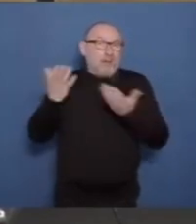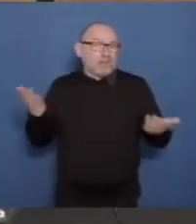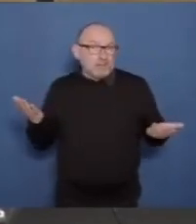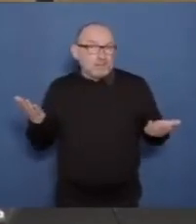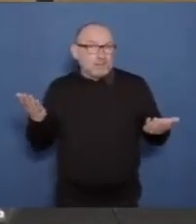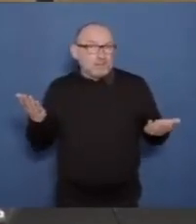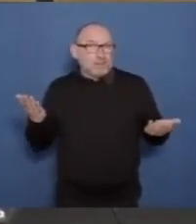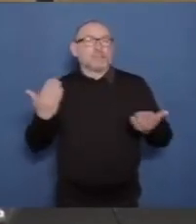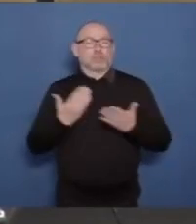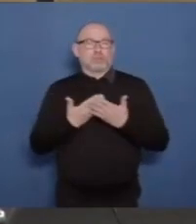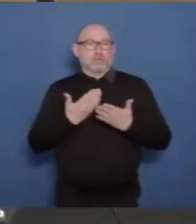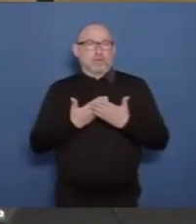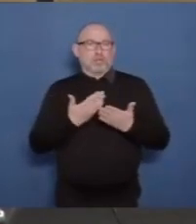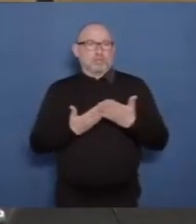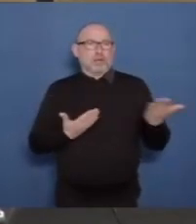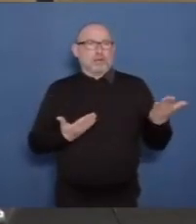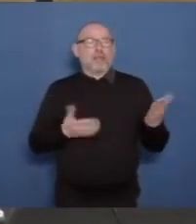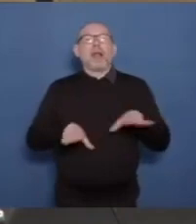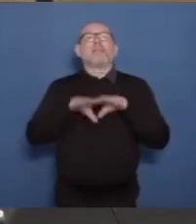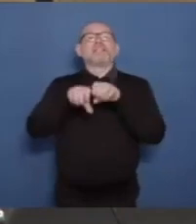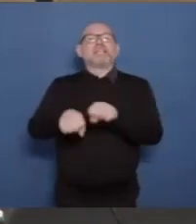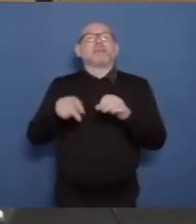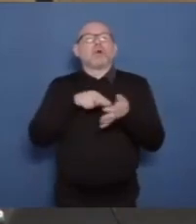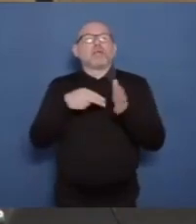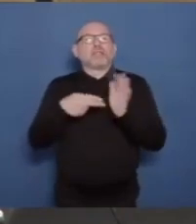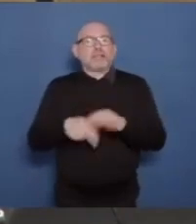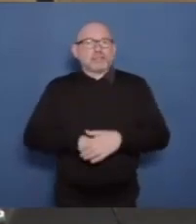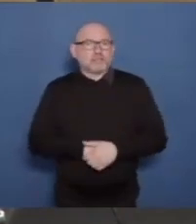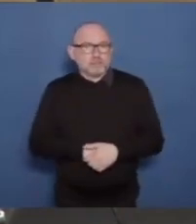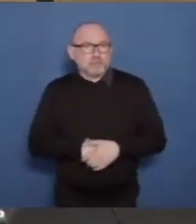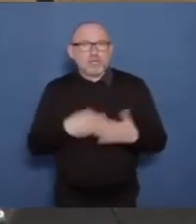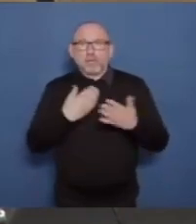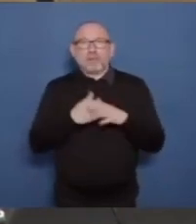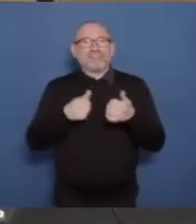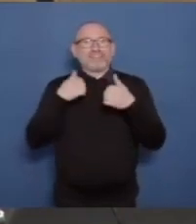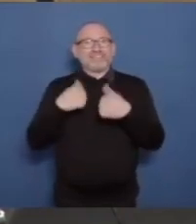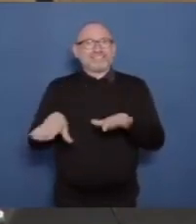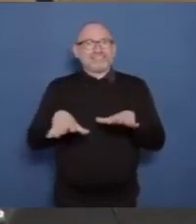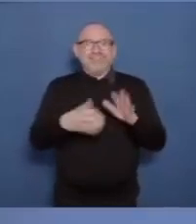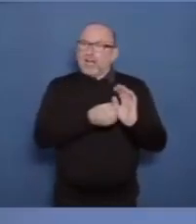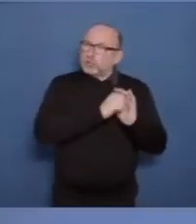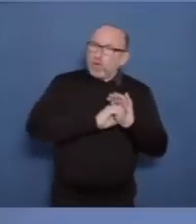zum Beispiel durch die Besatzungspolitik, zum Beispiel durch Zwangsräumungen?